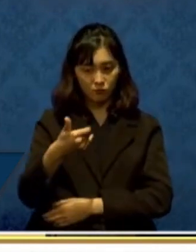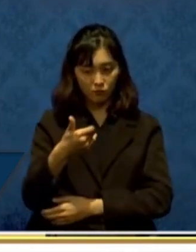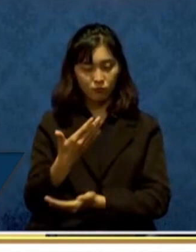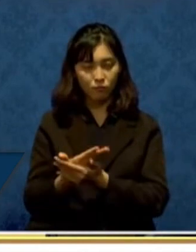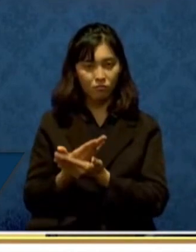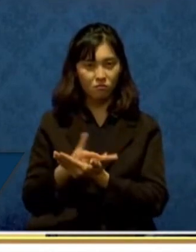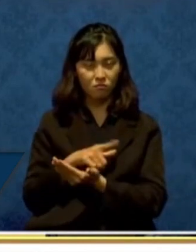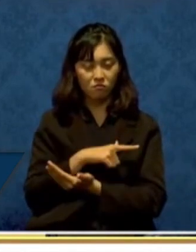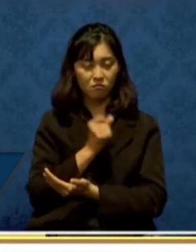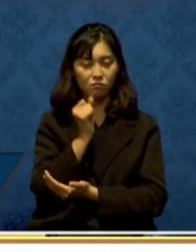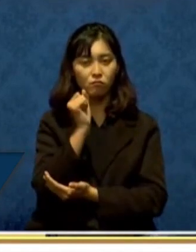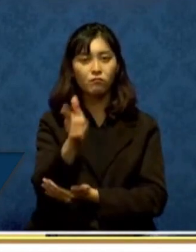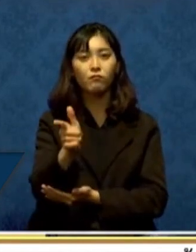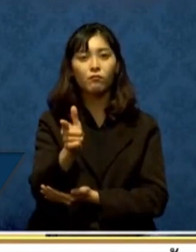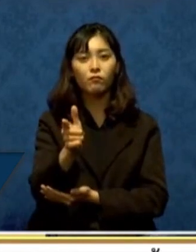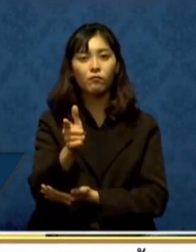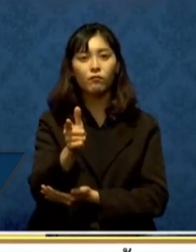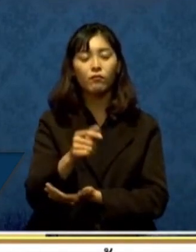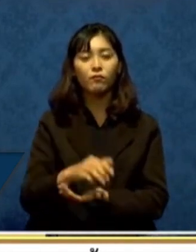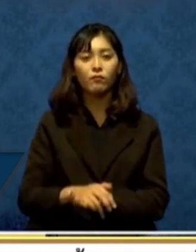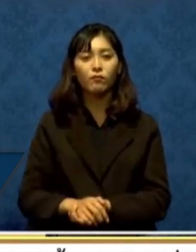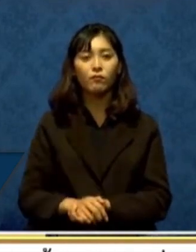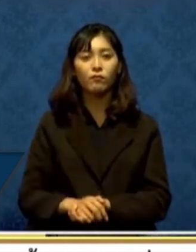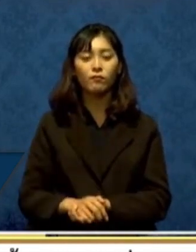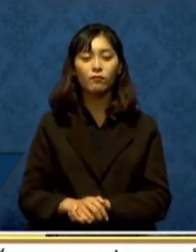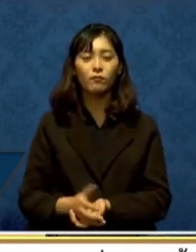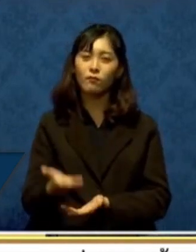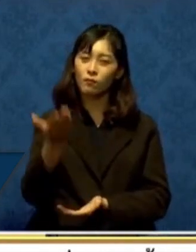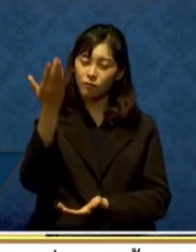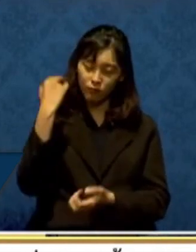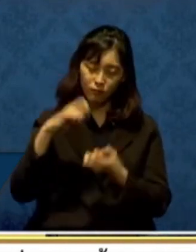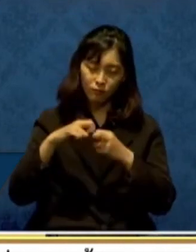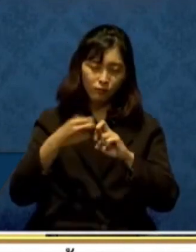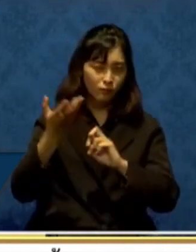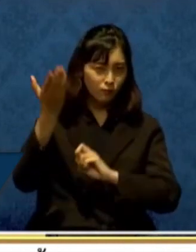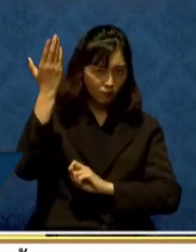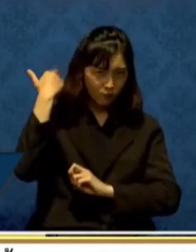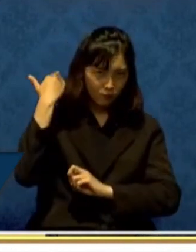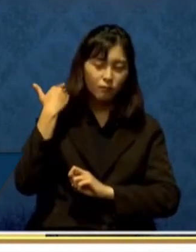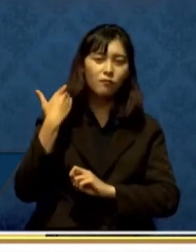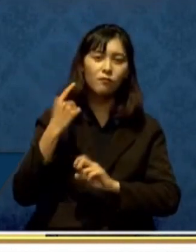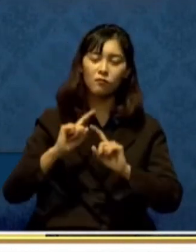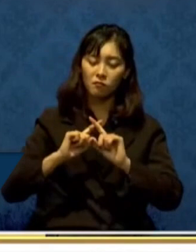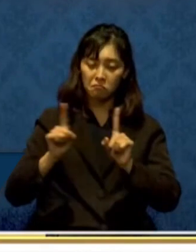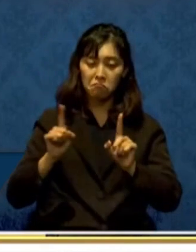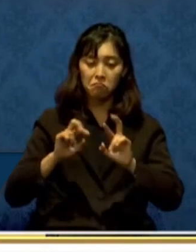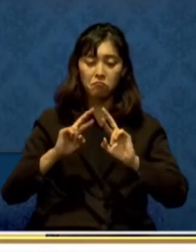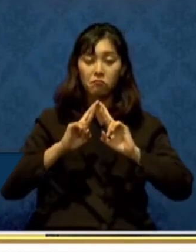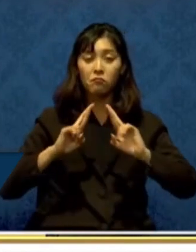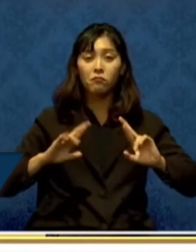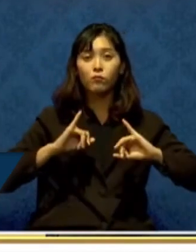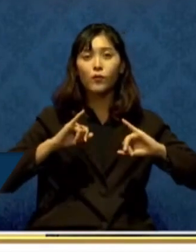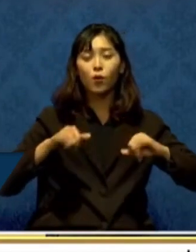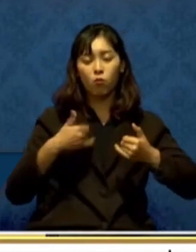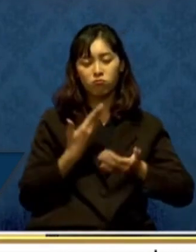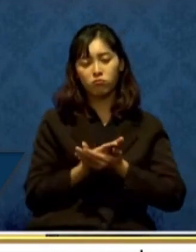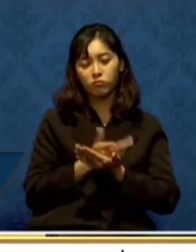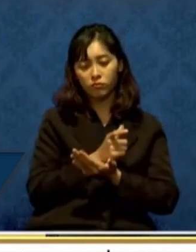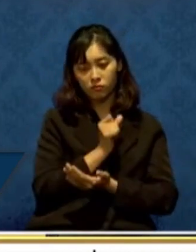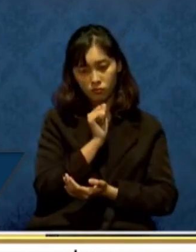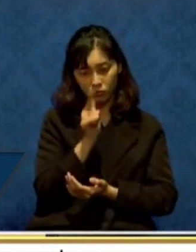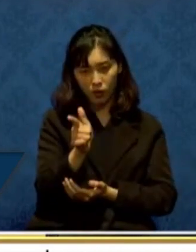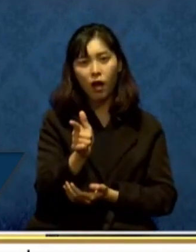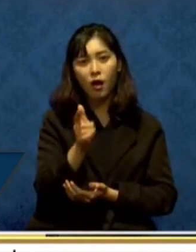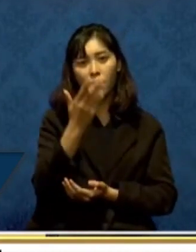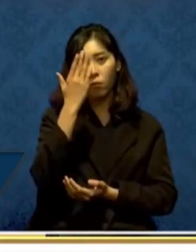นดูเป็นเรื่องปกติและเหตุผลที่ผู้ประกอบการยอมแลกกับการจ่ายเพราะทั้งหมดนี้